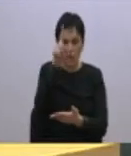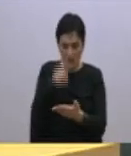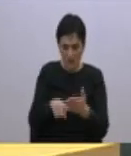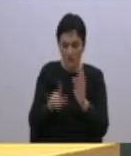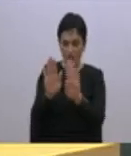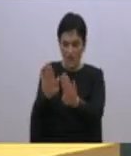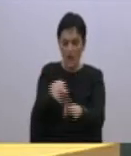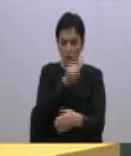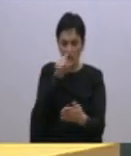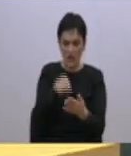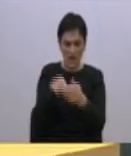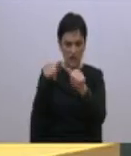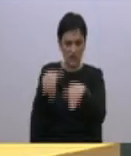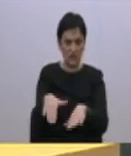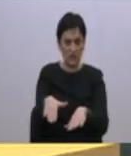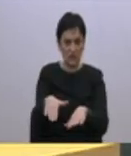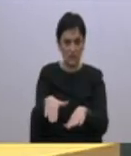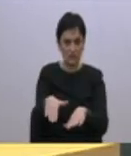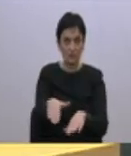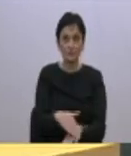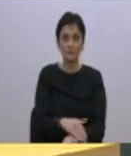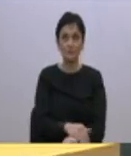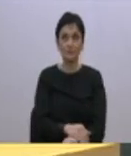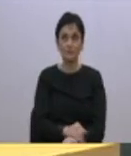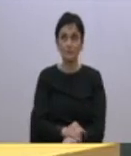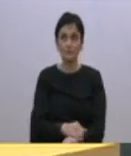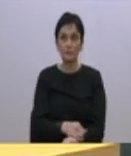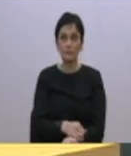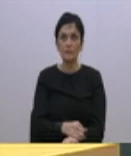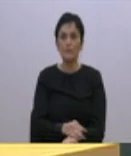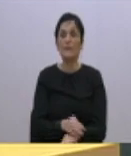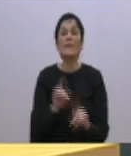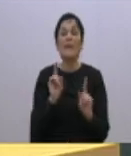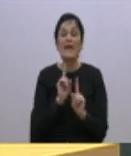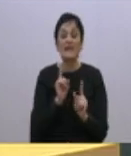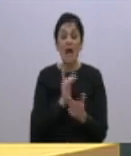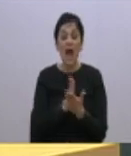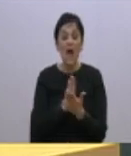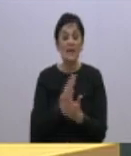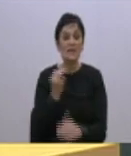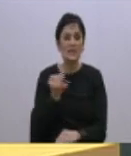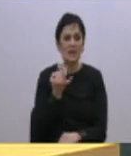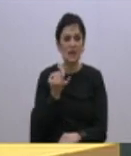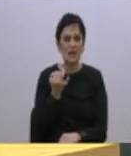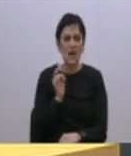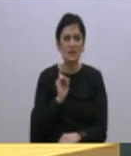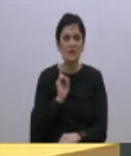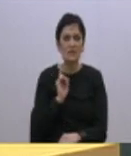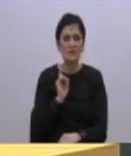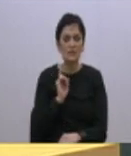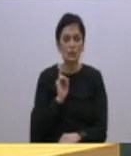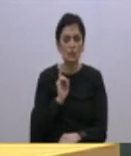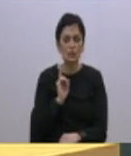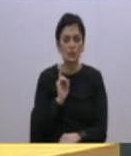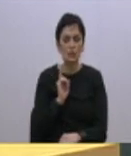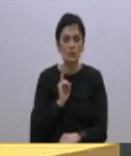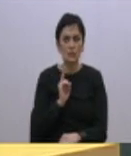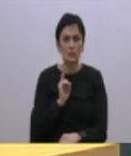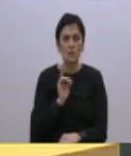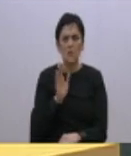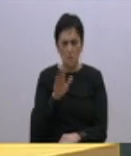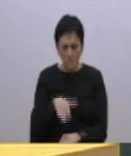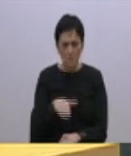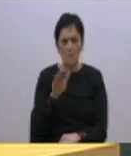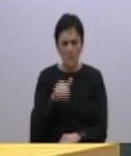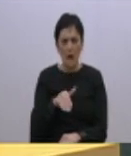საკითხების გადაწყვეტა. რა არის ინტერესი? რომ Mainz da